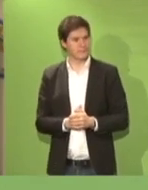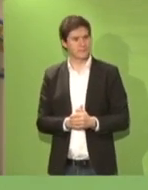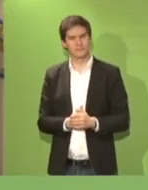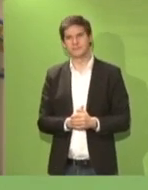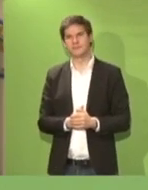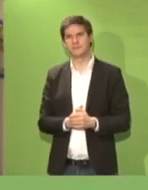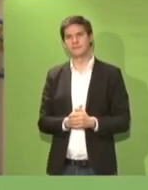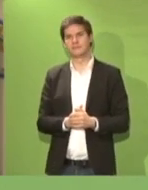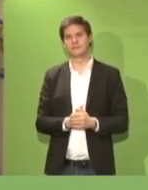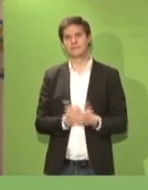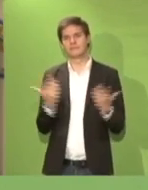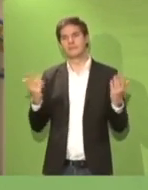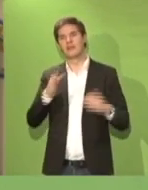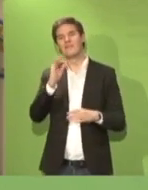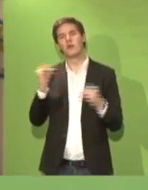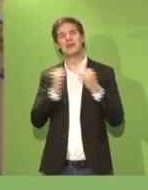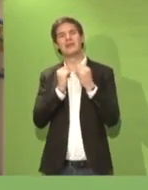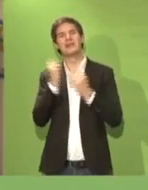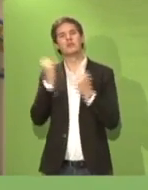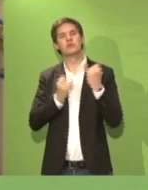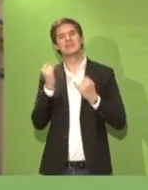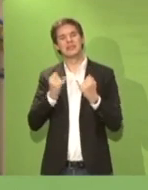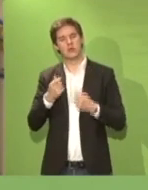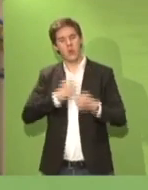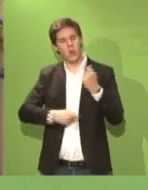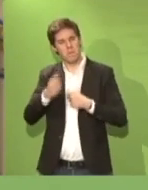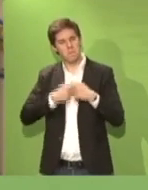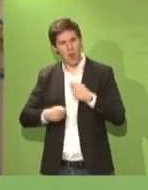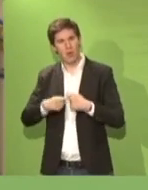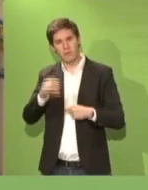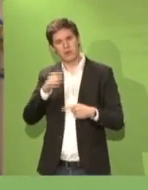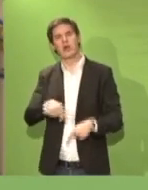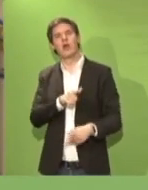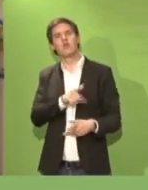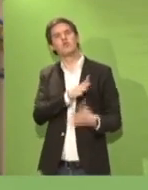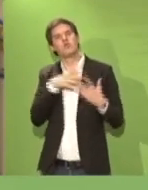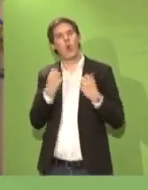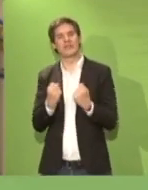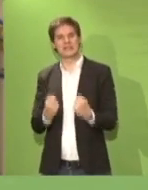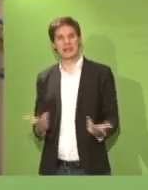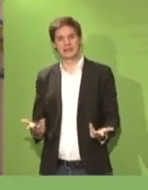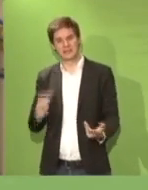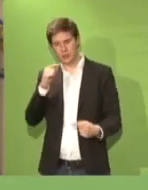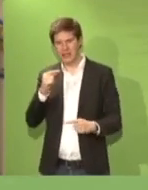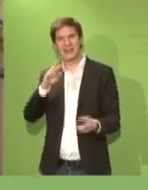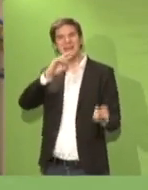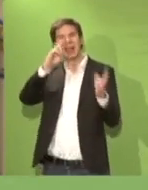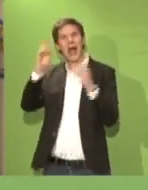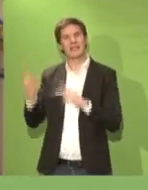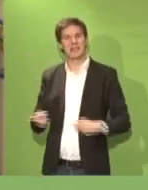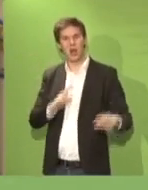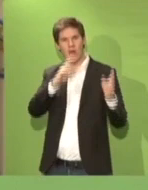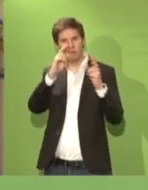Zentral für den industriellen Umbauprozess ist in der nächsten Zeit der Konsistenzgedanke, die Kreislaufidee, Cradle